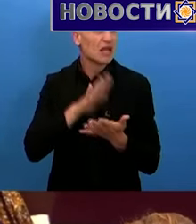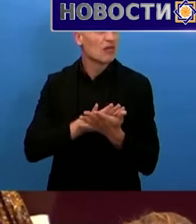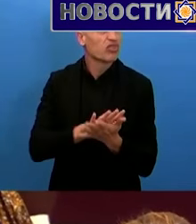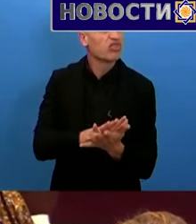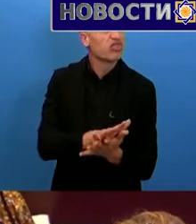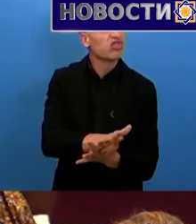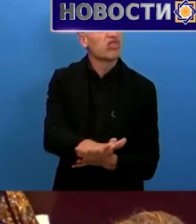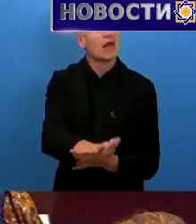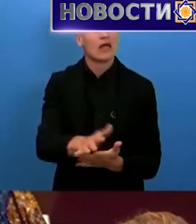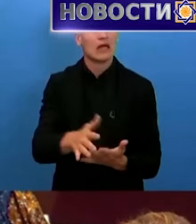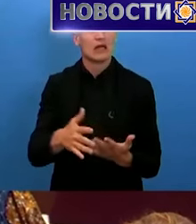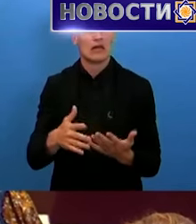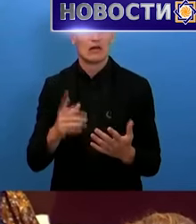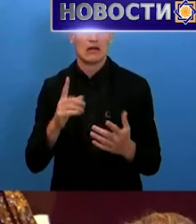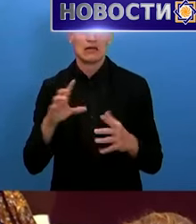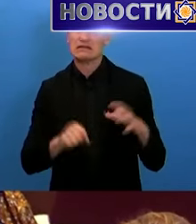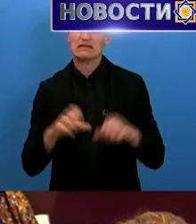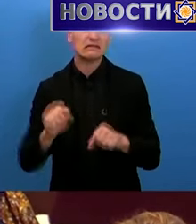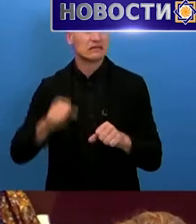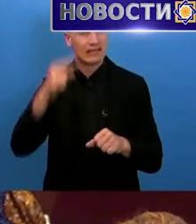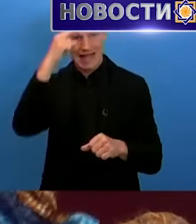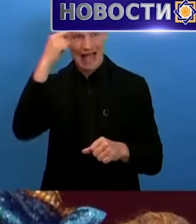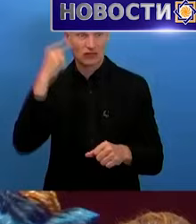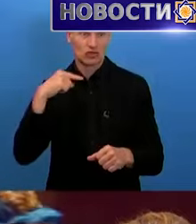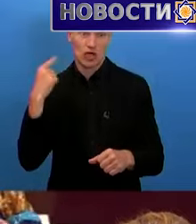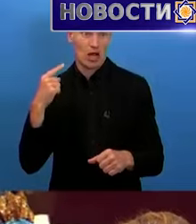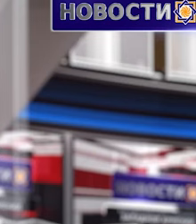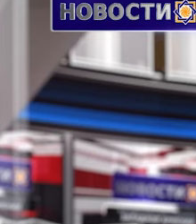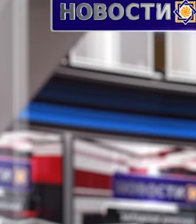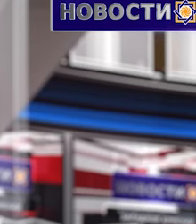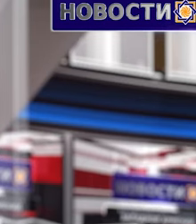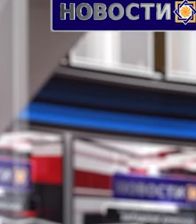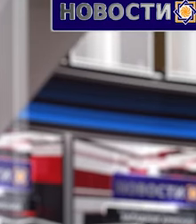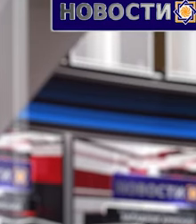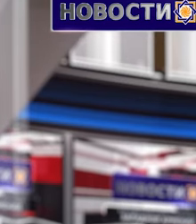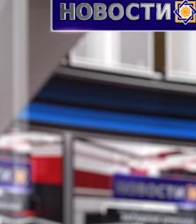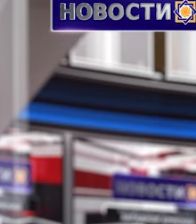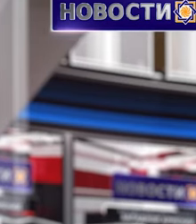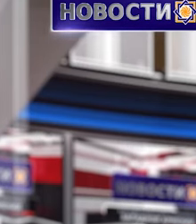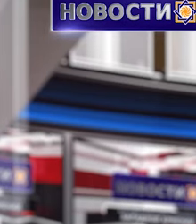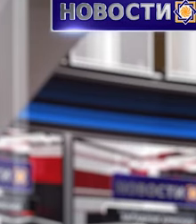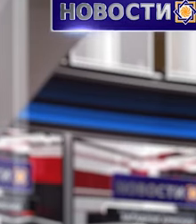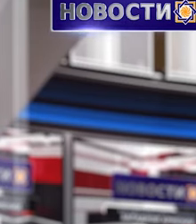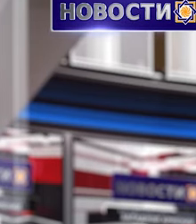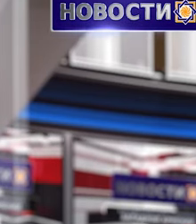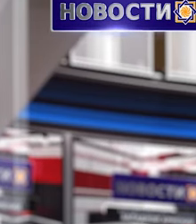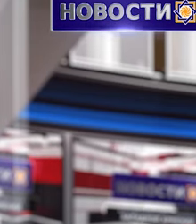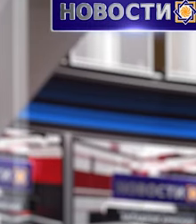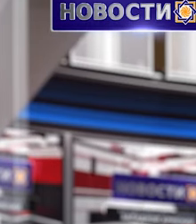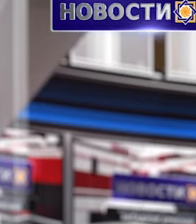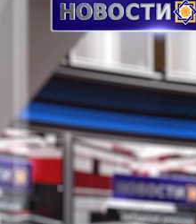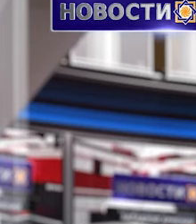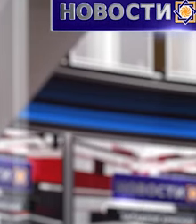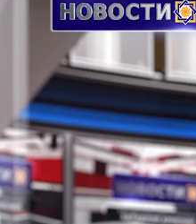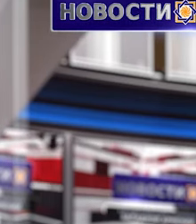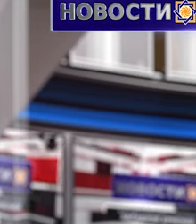армян, не подчеркнув право армян мирно и свободно жить на своей родине, исповедовать свою веру, следовать своим обычаям и говорить